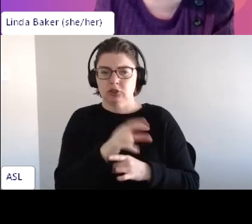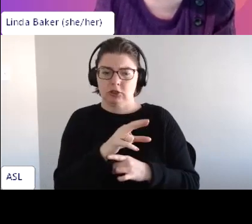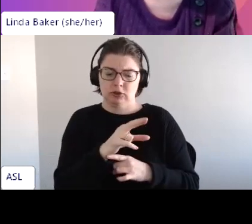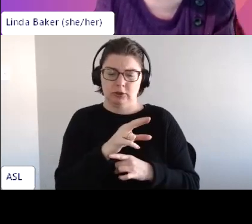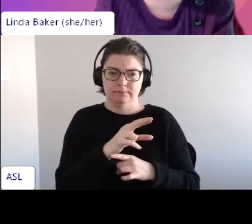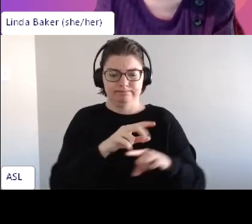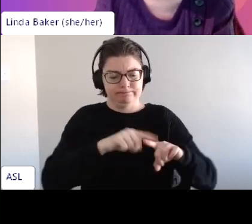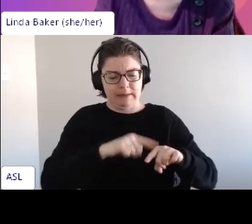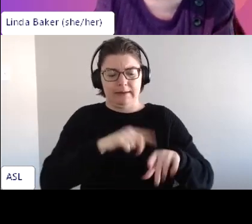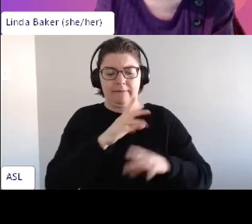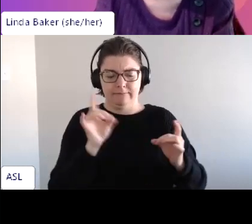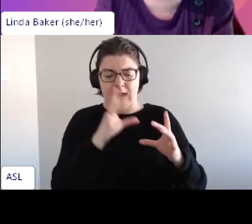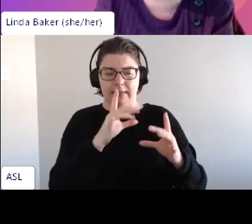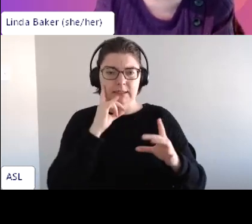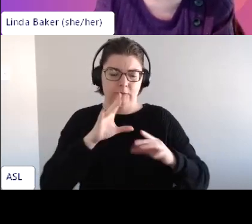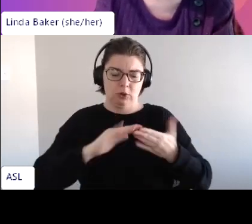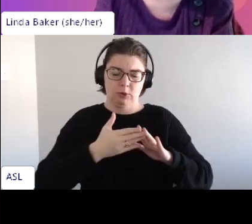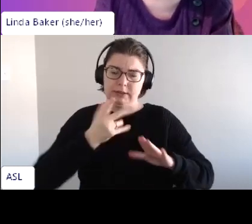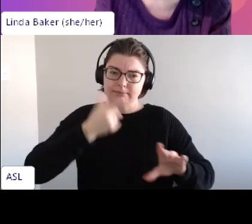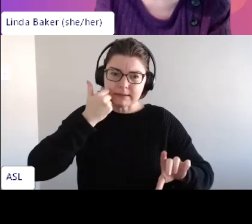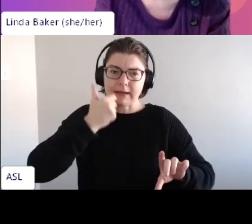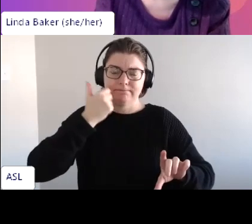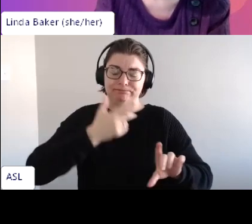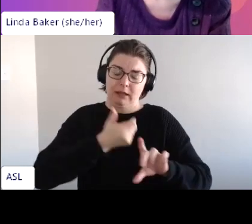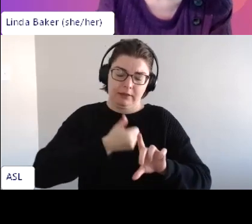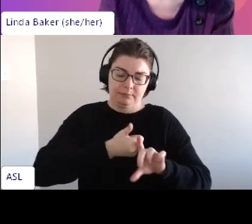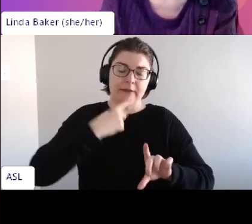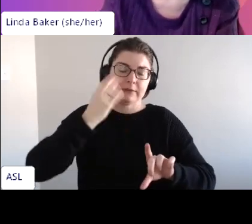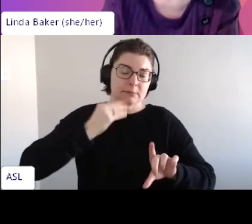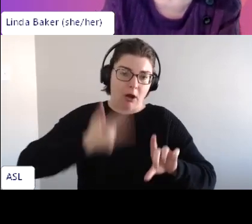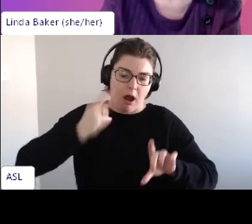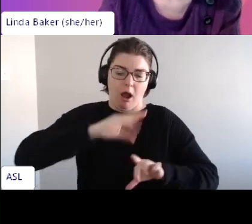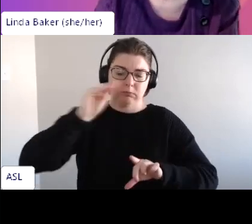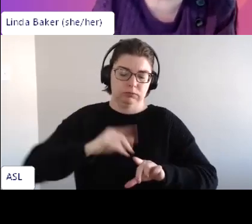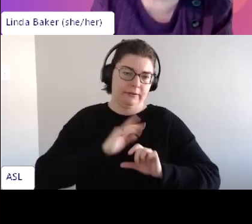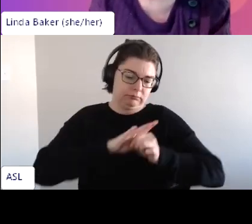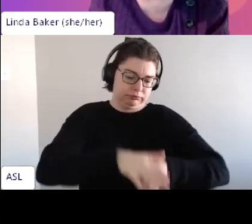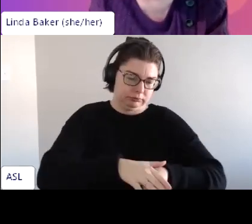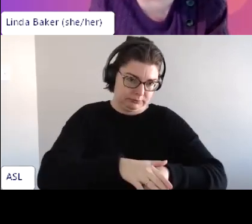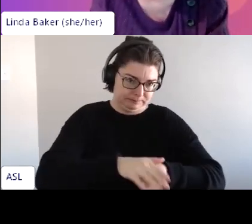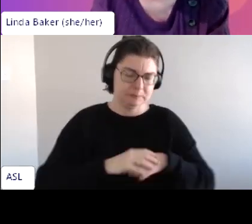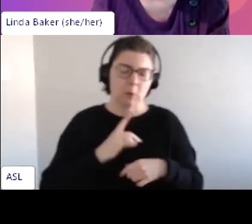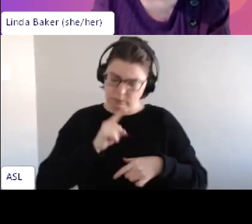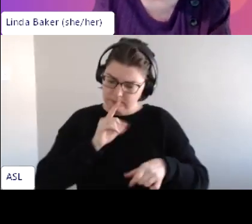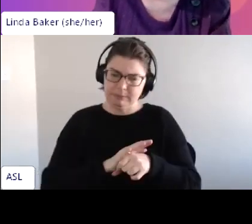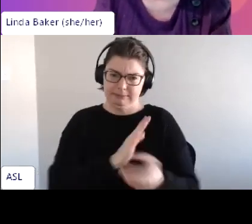impacts disproportionnés de violences fondées sur le sexe sur les communautés défavorisées et marginalisées